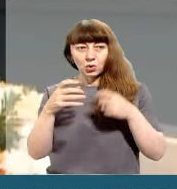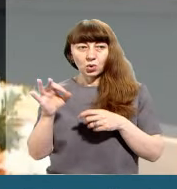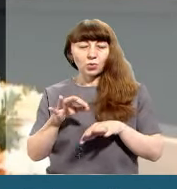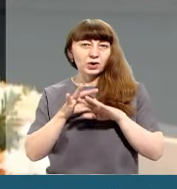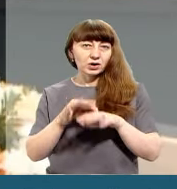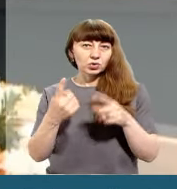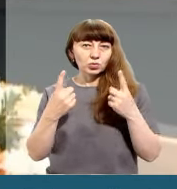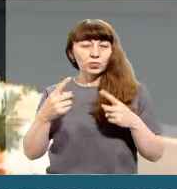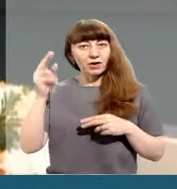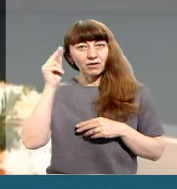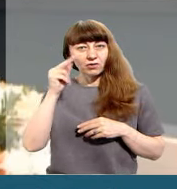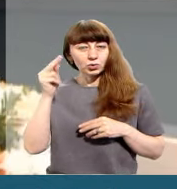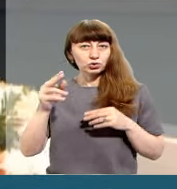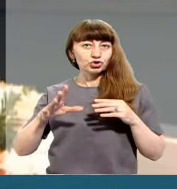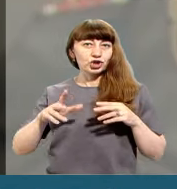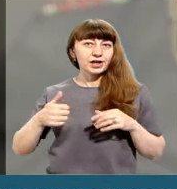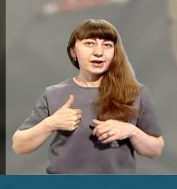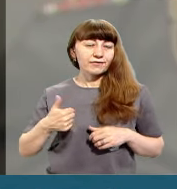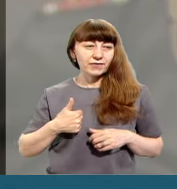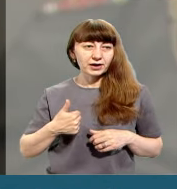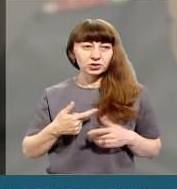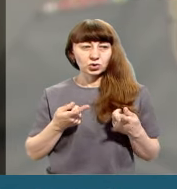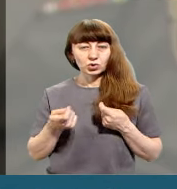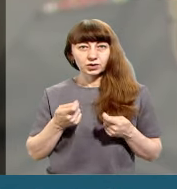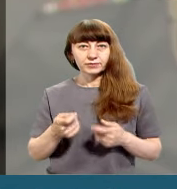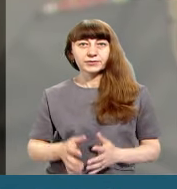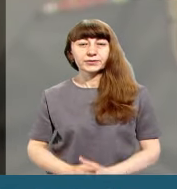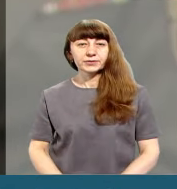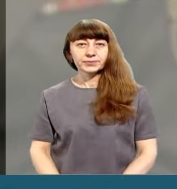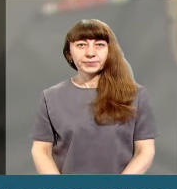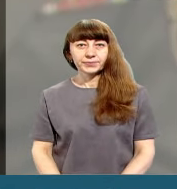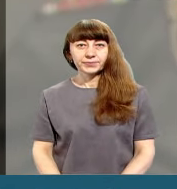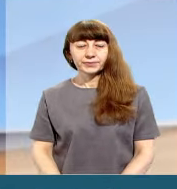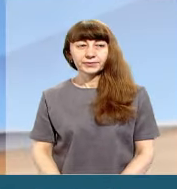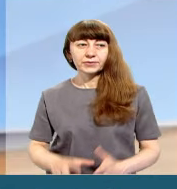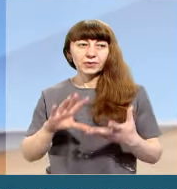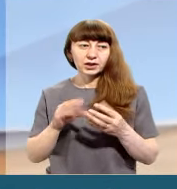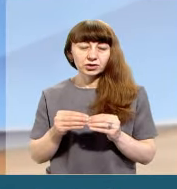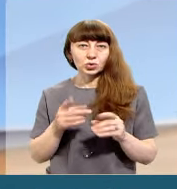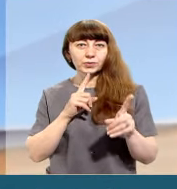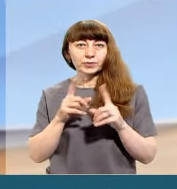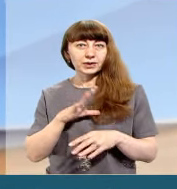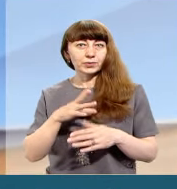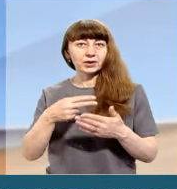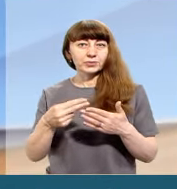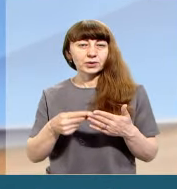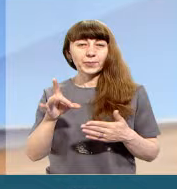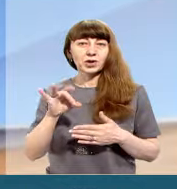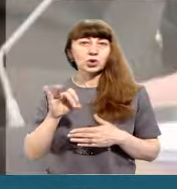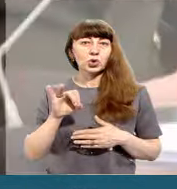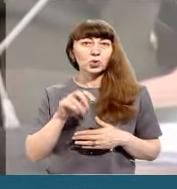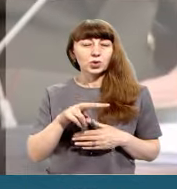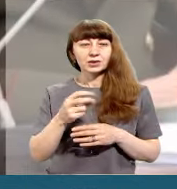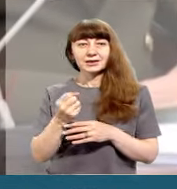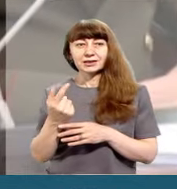проводимых крупных военных учениях, руководстве и структуре оборонных ведомств. По итогам совещания был подписан протокол,